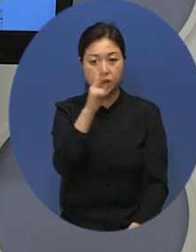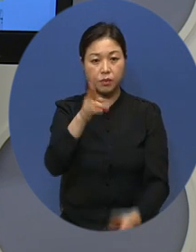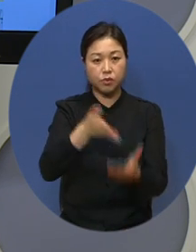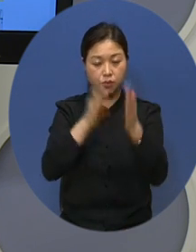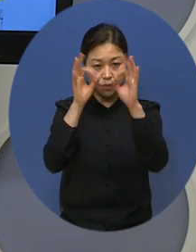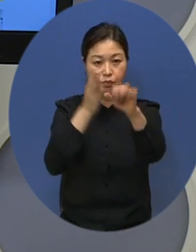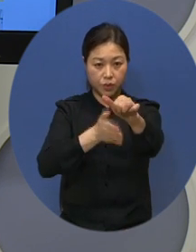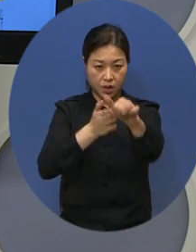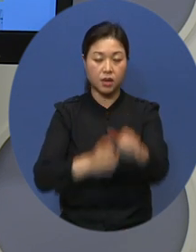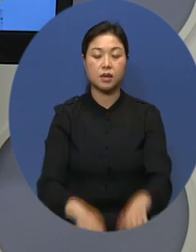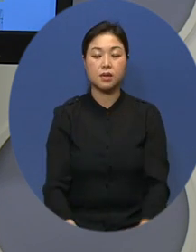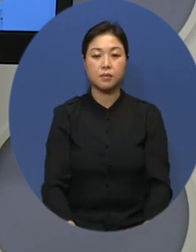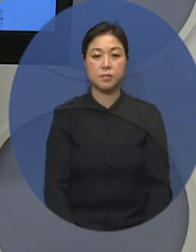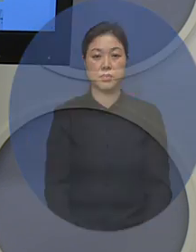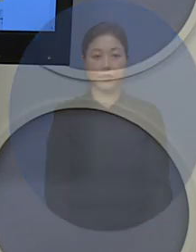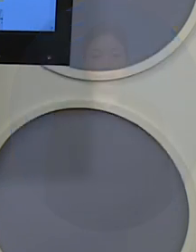뉴스를 통해 확인할 수 있습니다